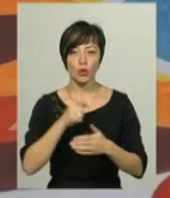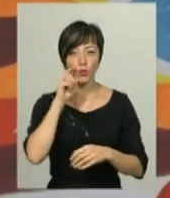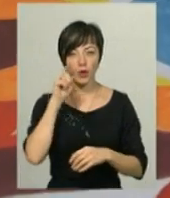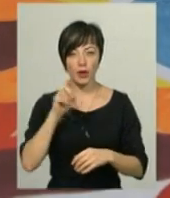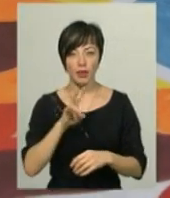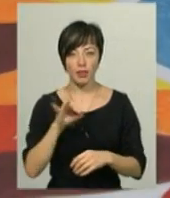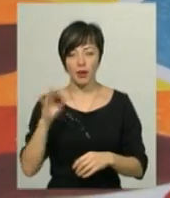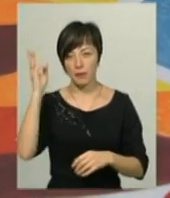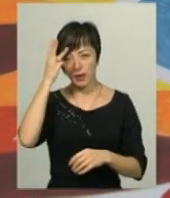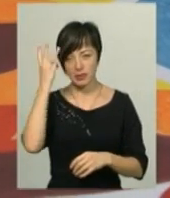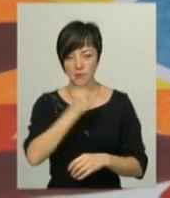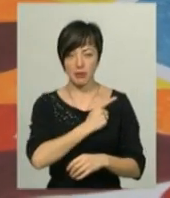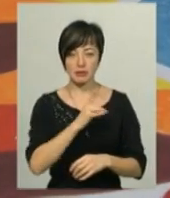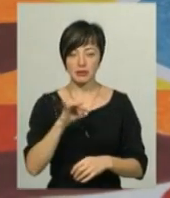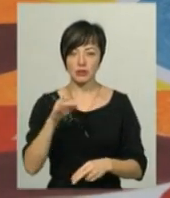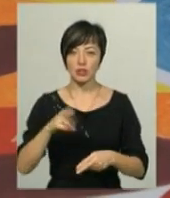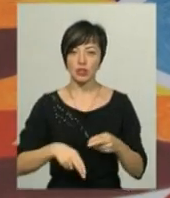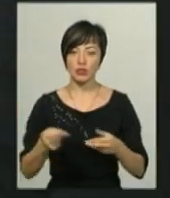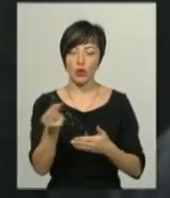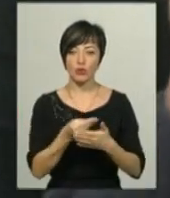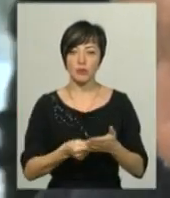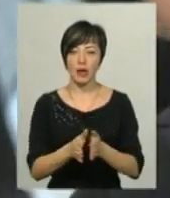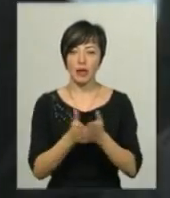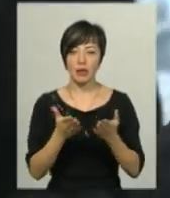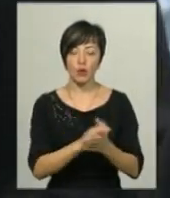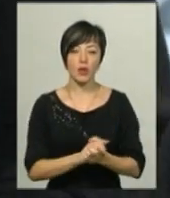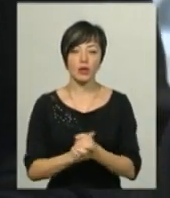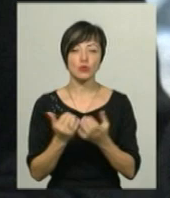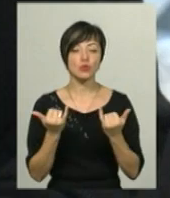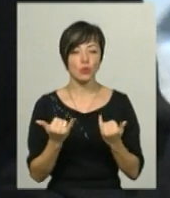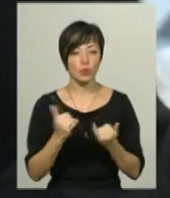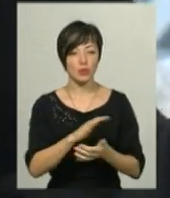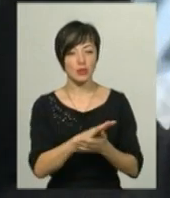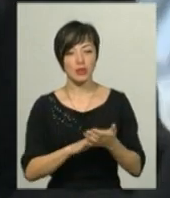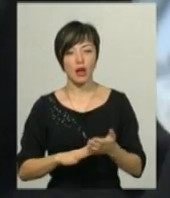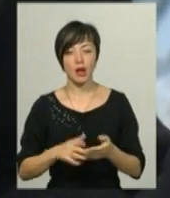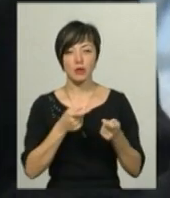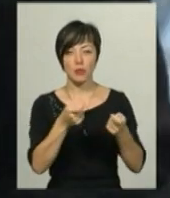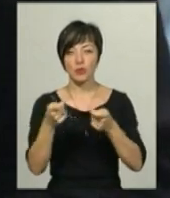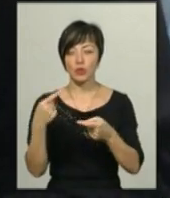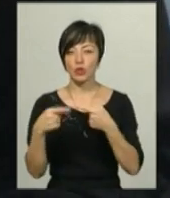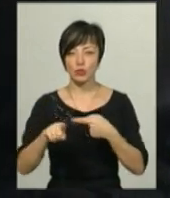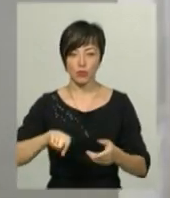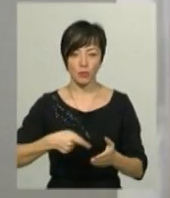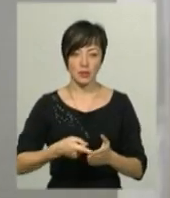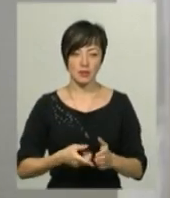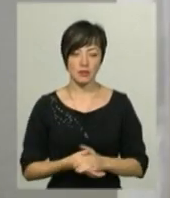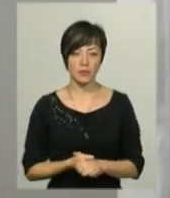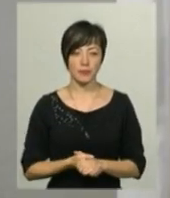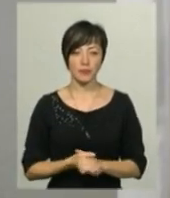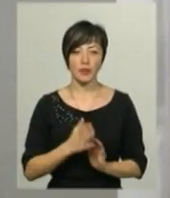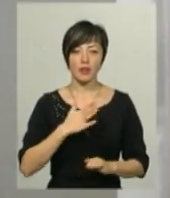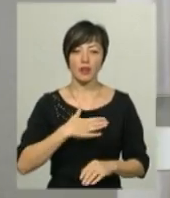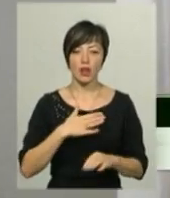України. Хмельницькі майстри закінчать розписувати книгу єдності сьогодні. Далі вона помандрує до іншого міста. Наша